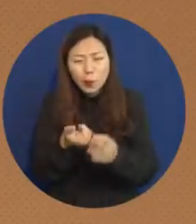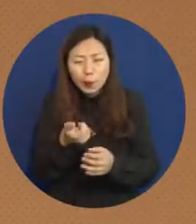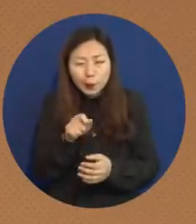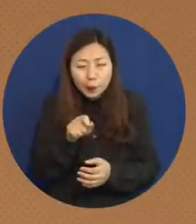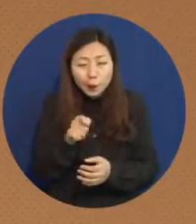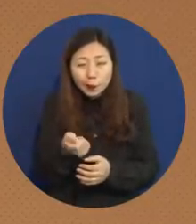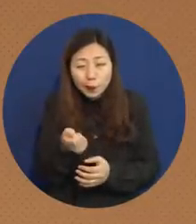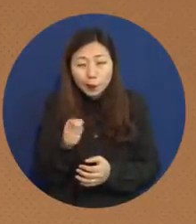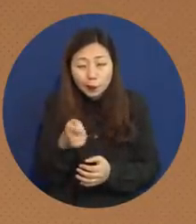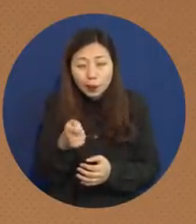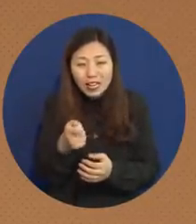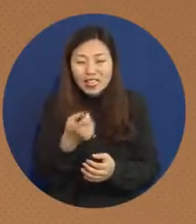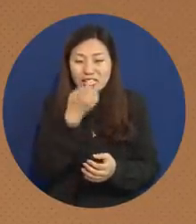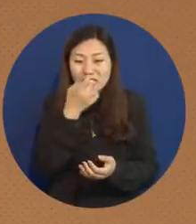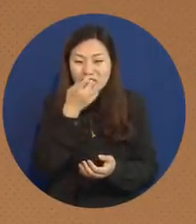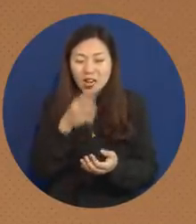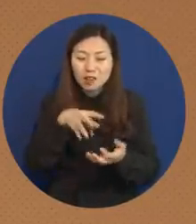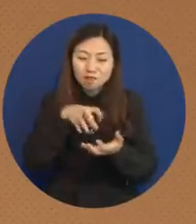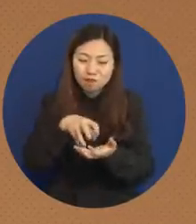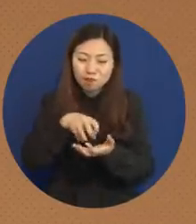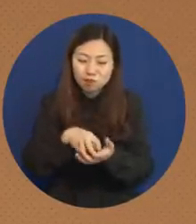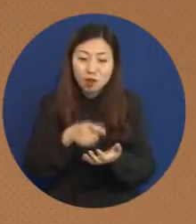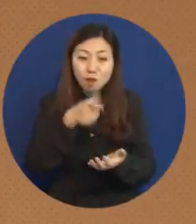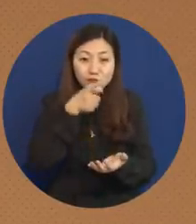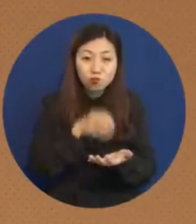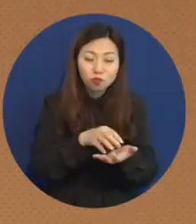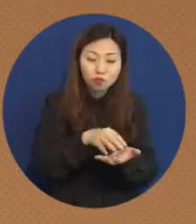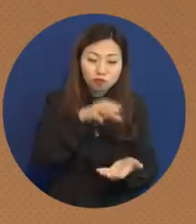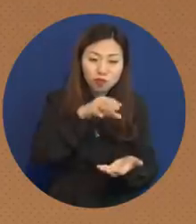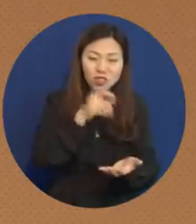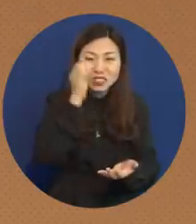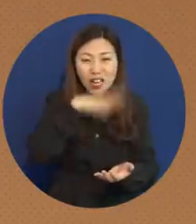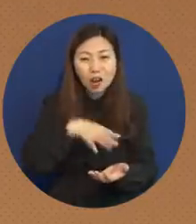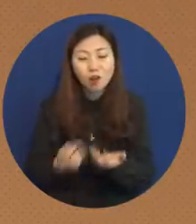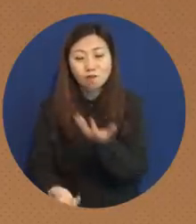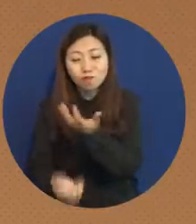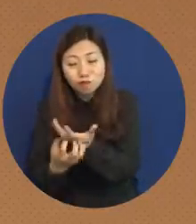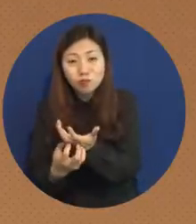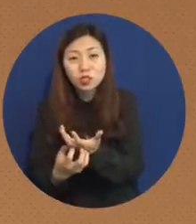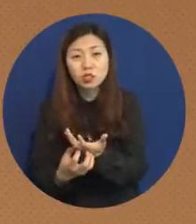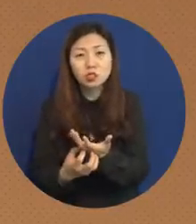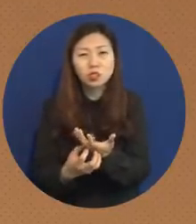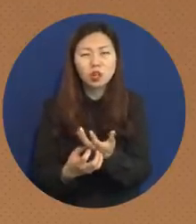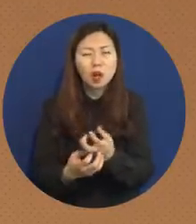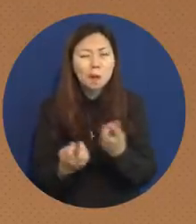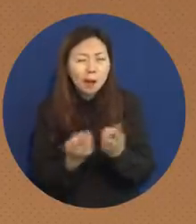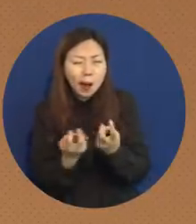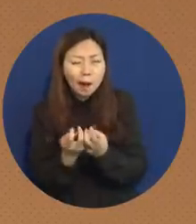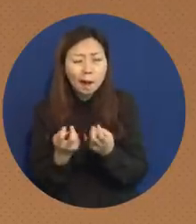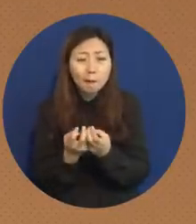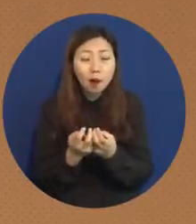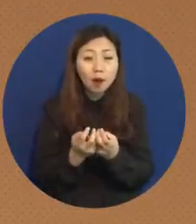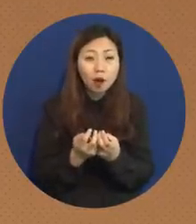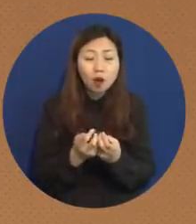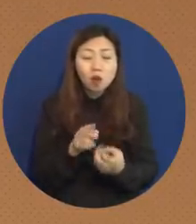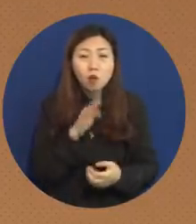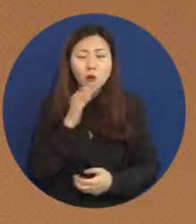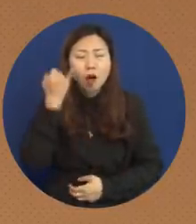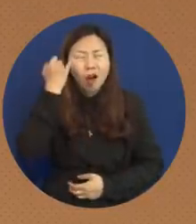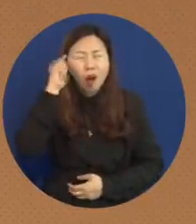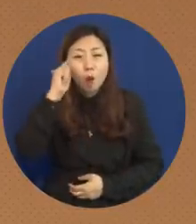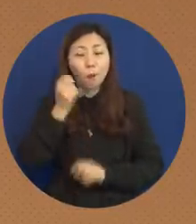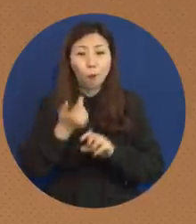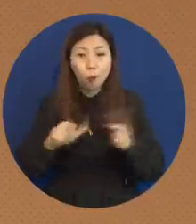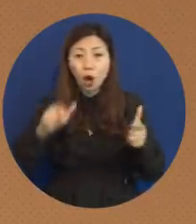약하게 했다가, 쌀을 씻어서 불렸다가, 그냥 했다가, 요렇게 하는 게 요게 엄청난 창조적 훈련이라는